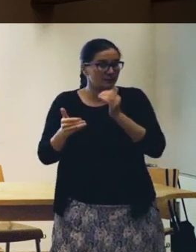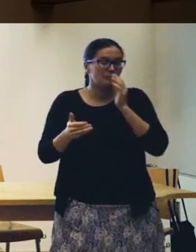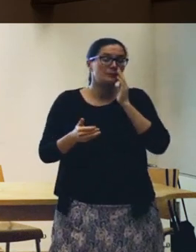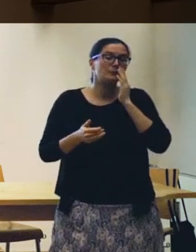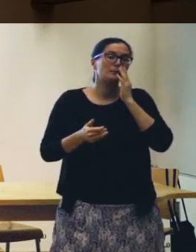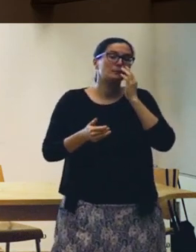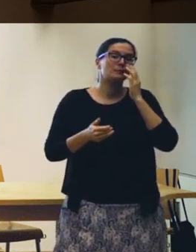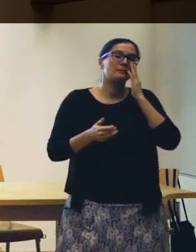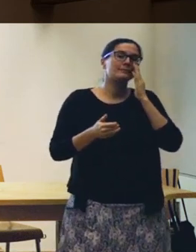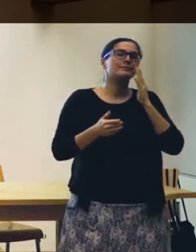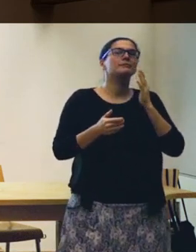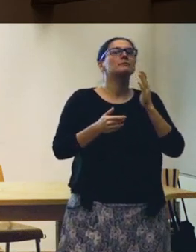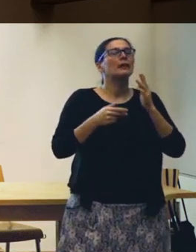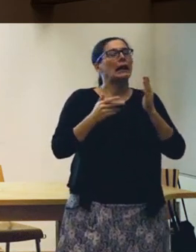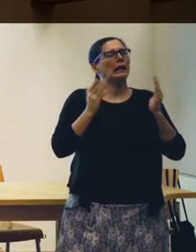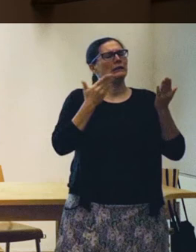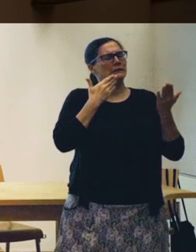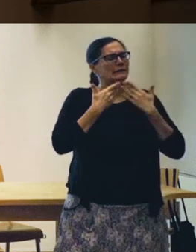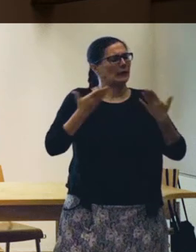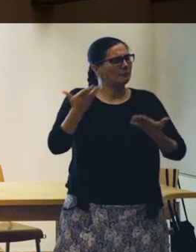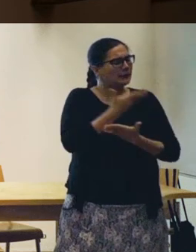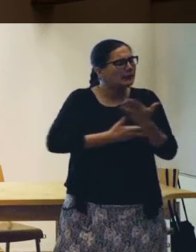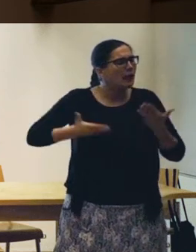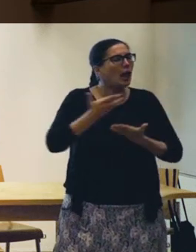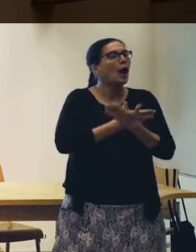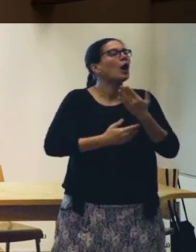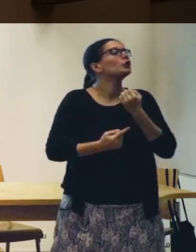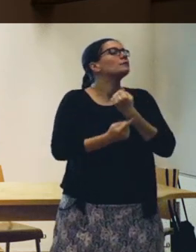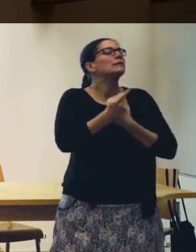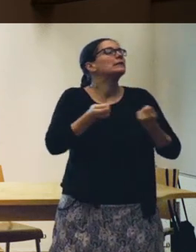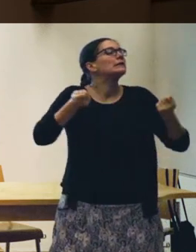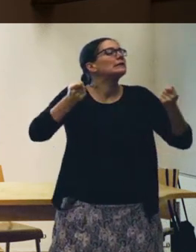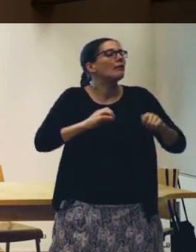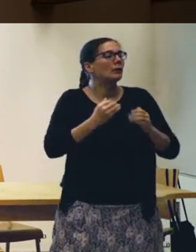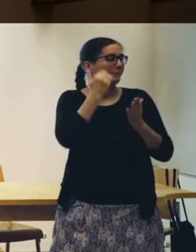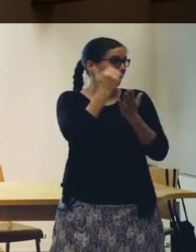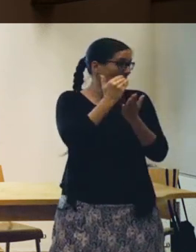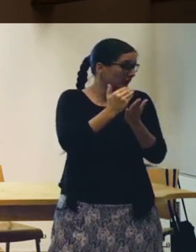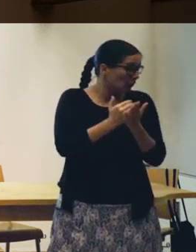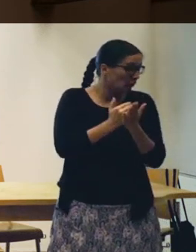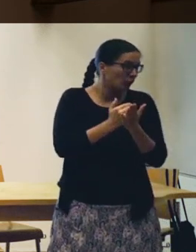A vlastně závěr toho celého semináře byl takový soubor principů,